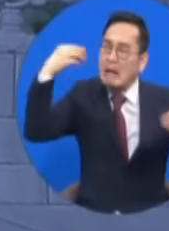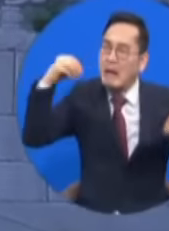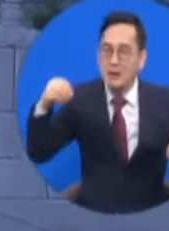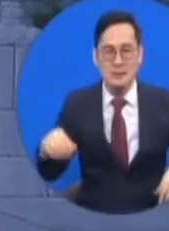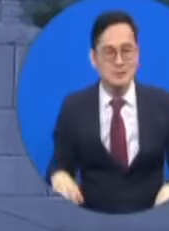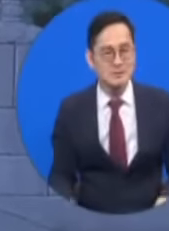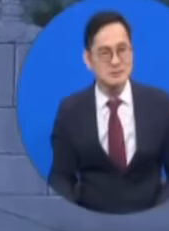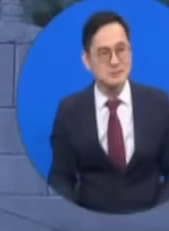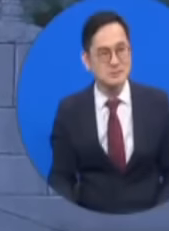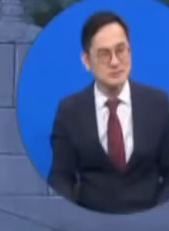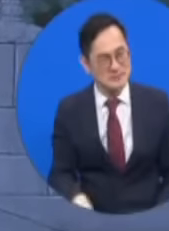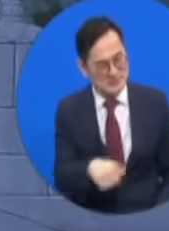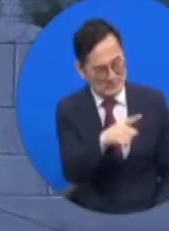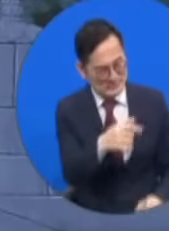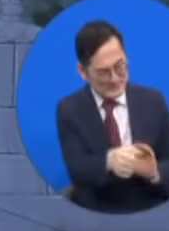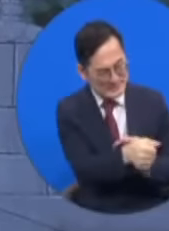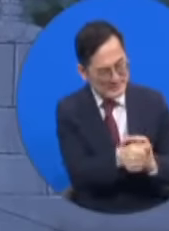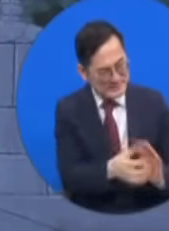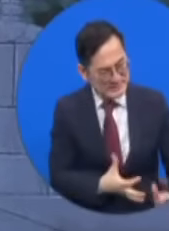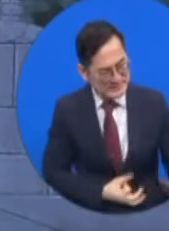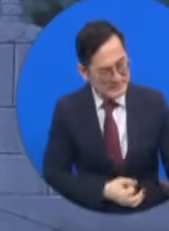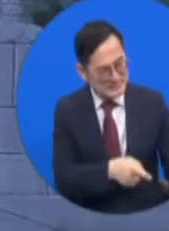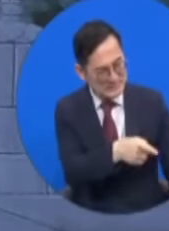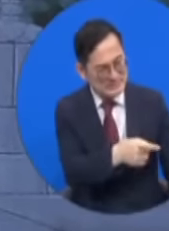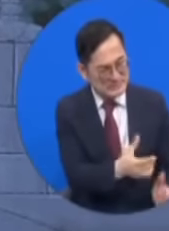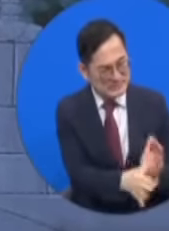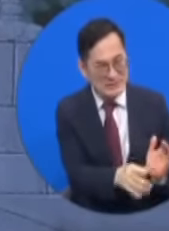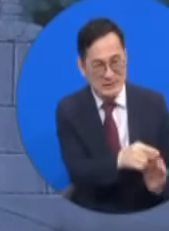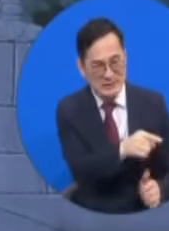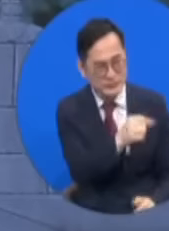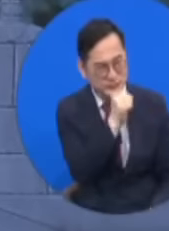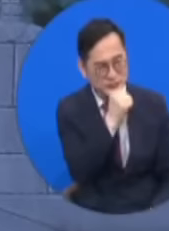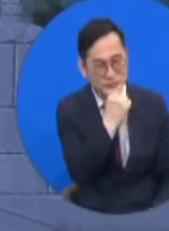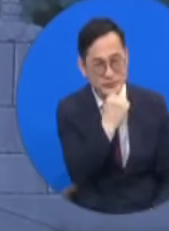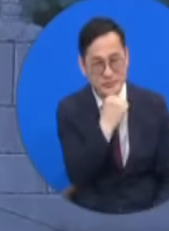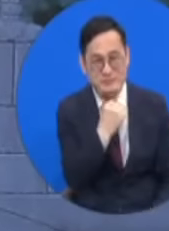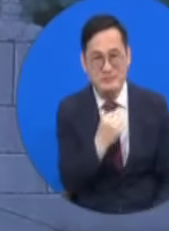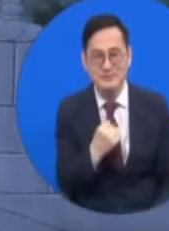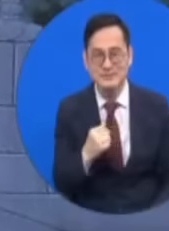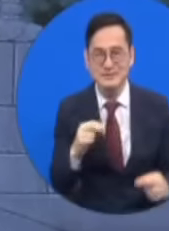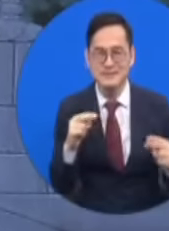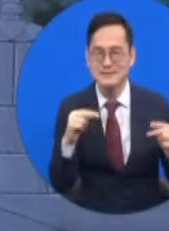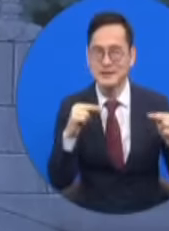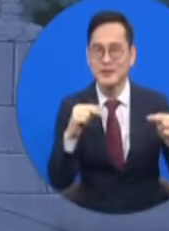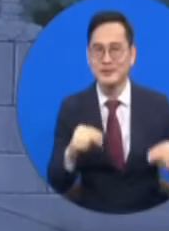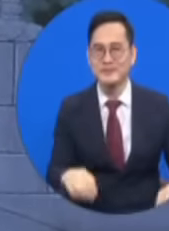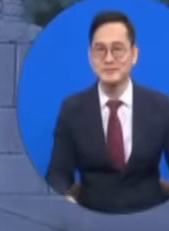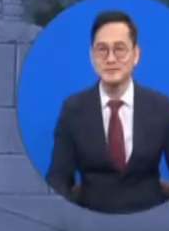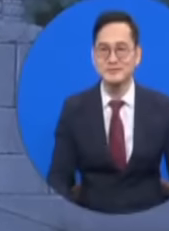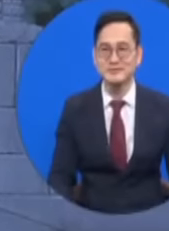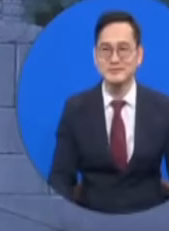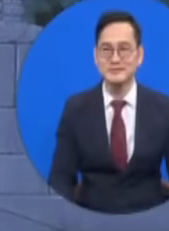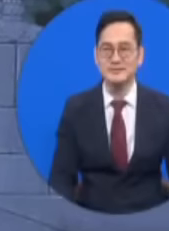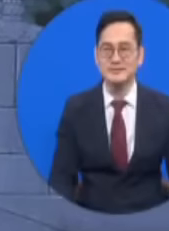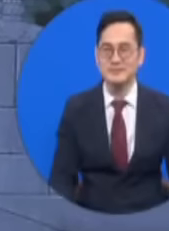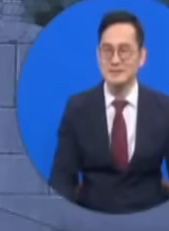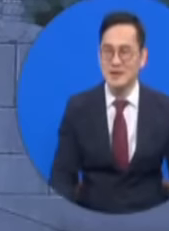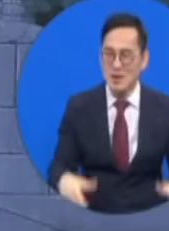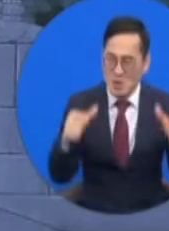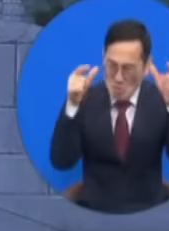양당 대표들이 서로 공세적으로 나오고 있는 그런 장면인데 척척척의 두 번째는 소고기 먹고 삼겹살 먹은